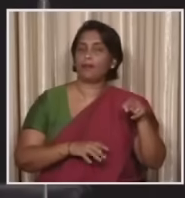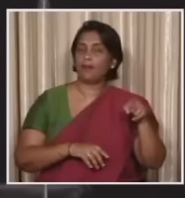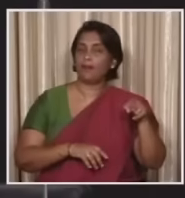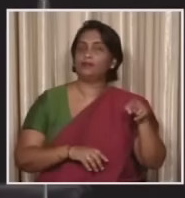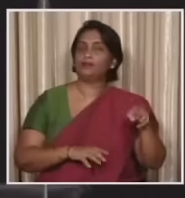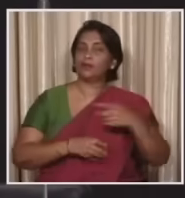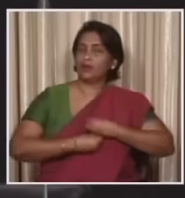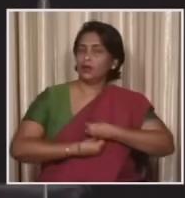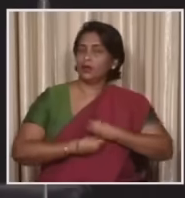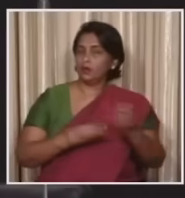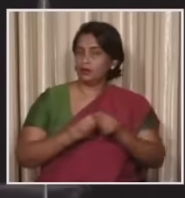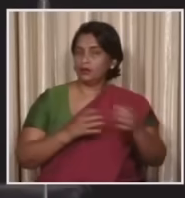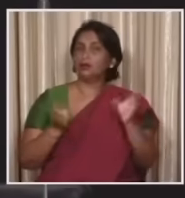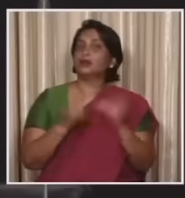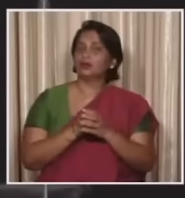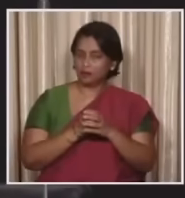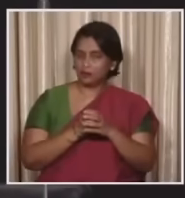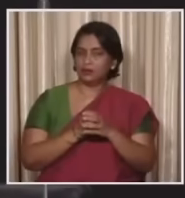මේක විනාශ කරන්න හදන කණ්ඩායමට